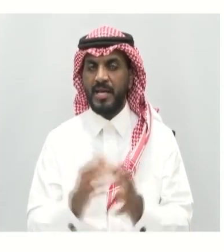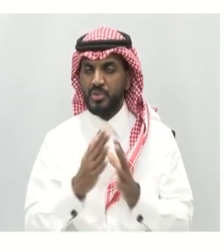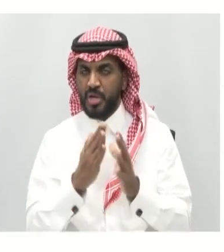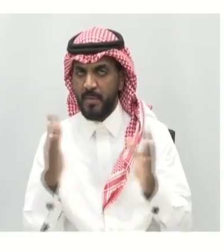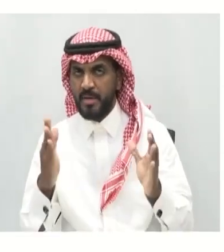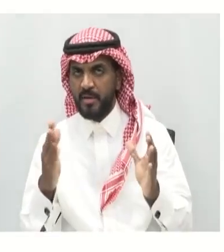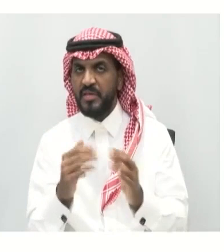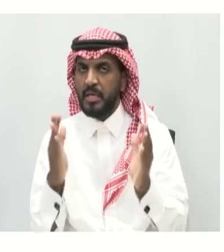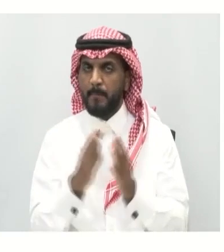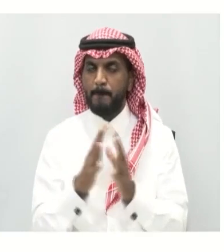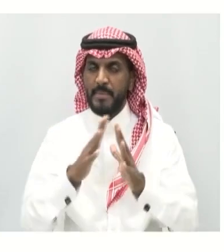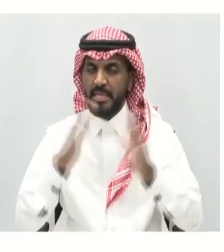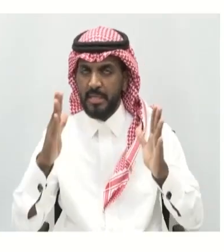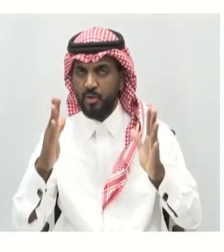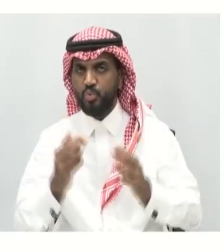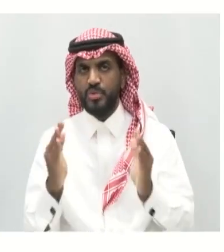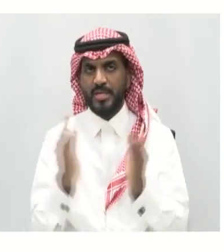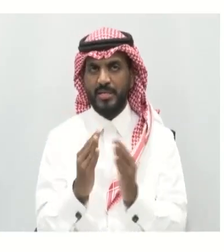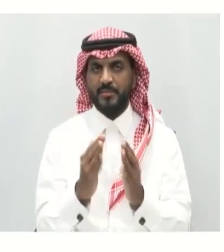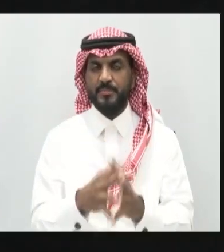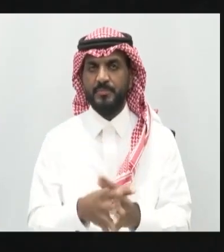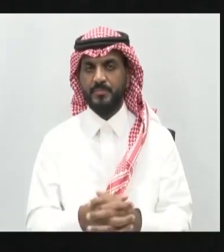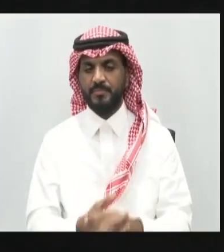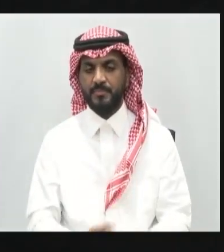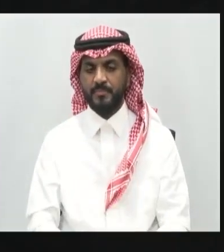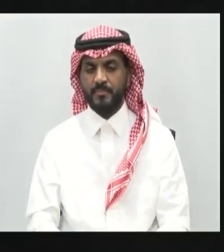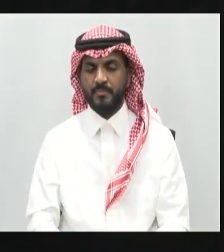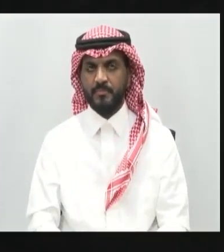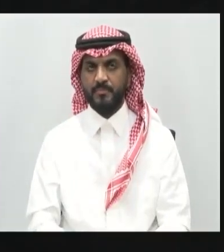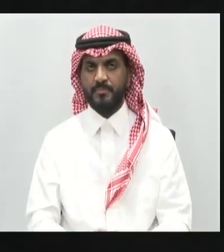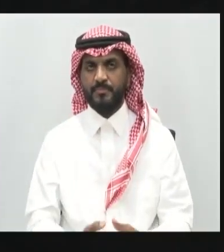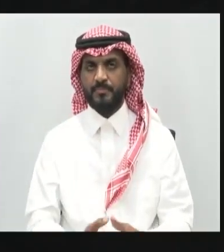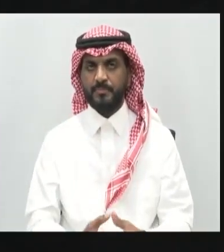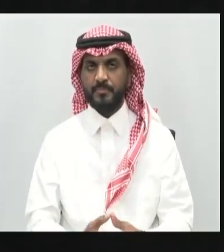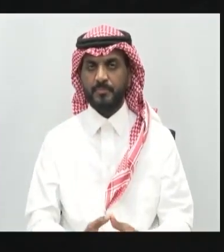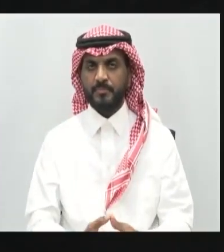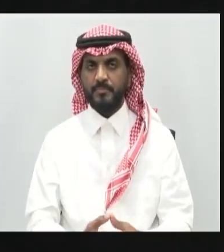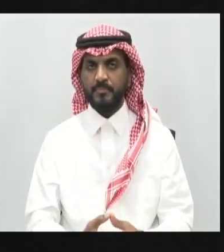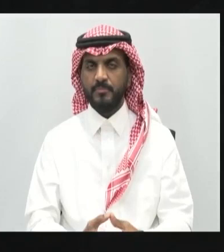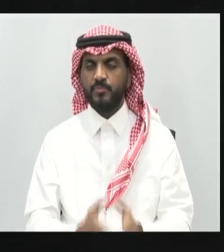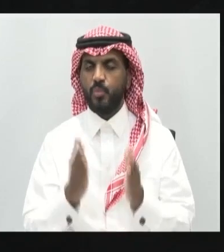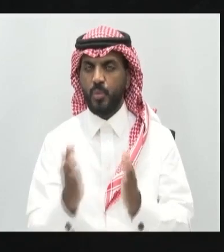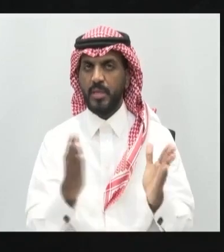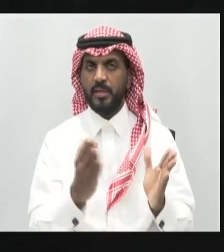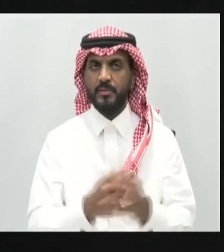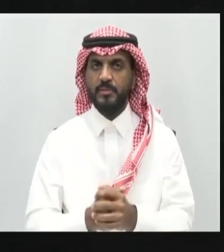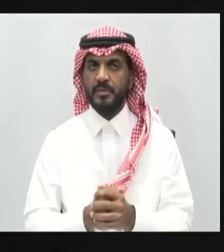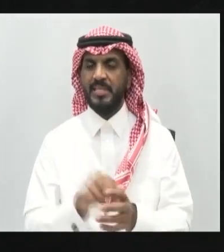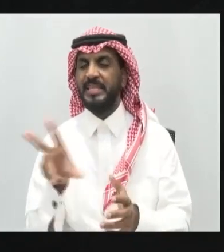احجامها في احجامها كبيره في احجام منها صغيره طيب